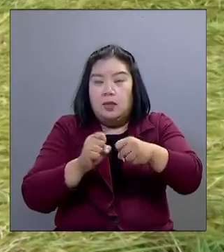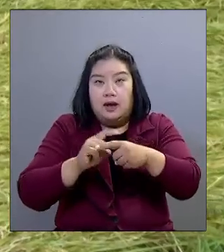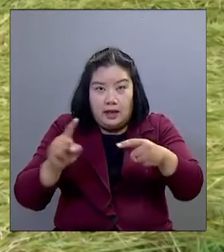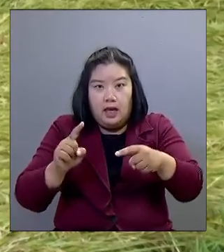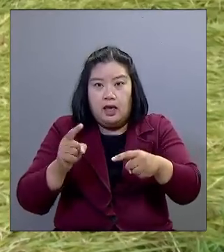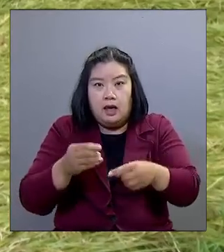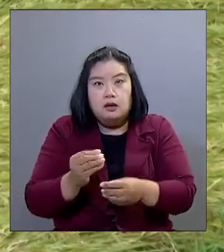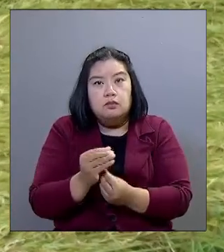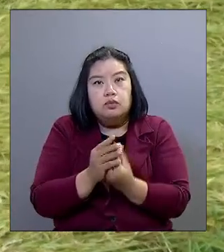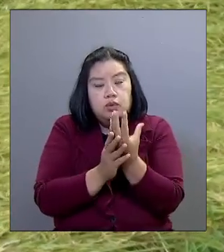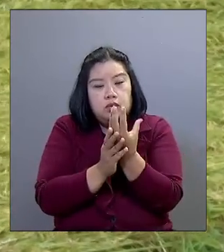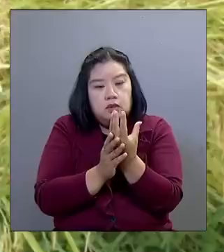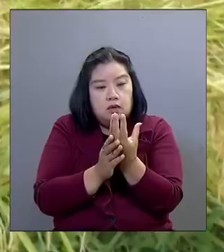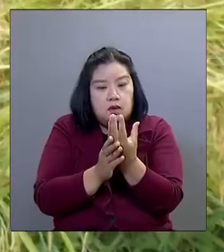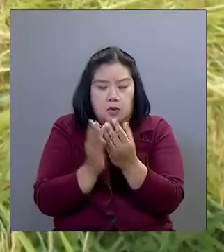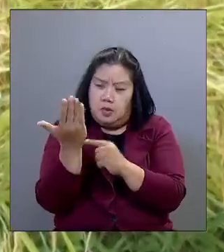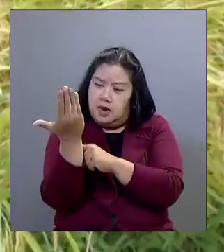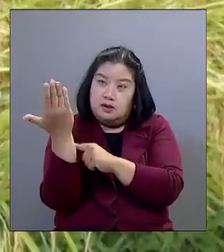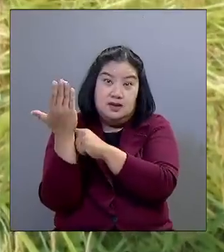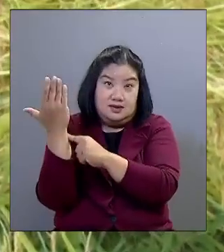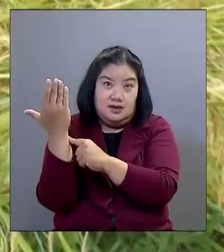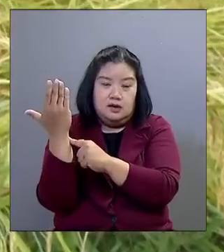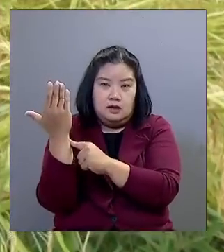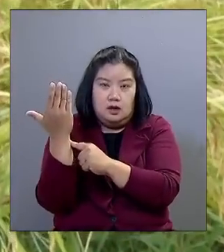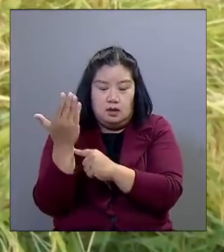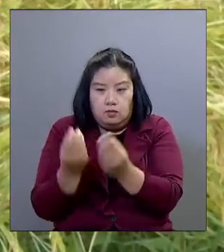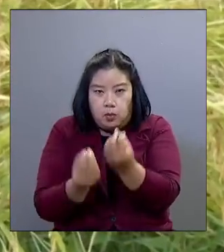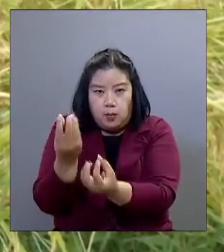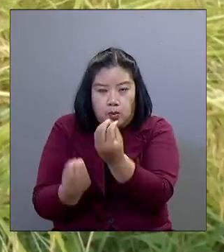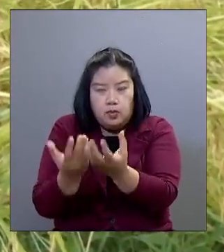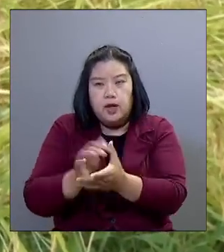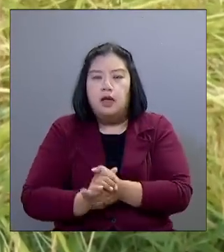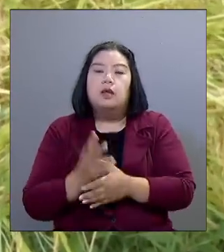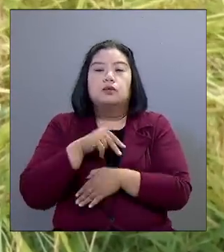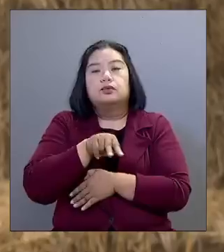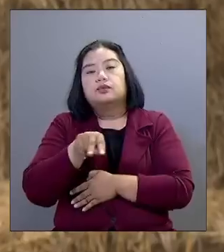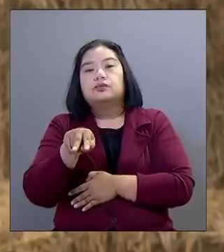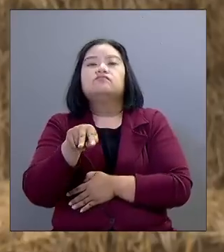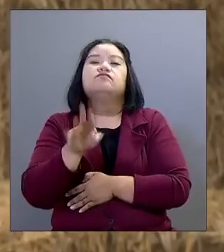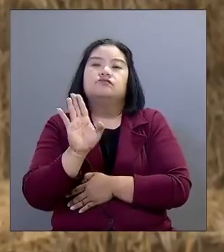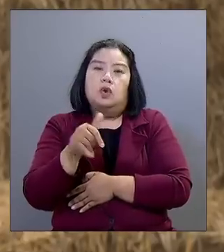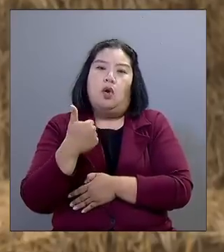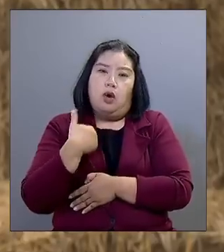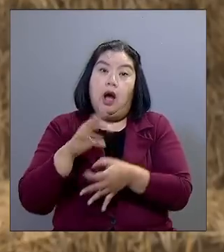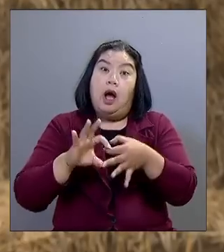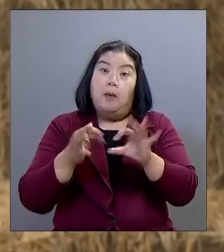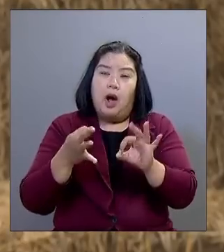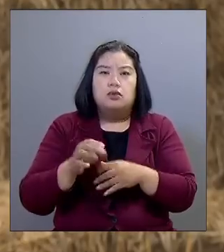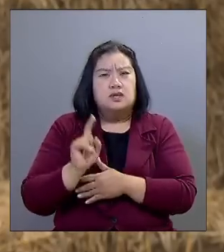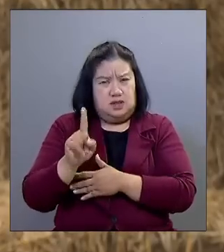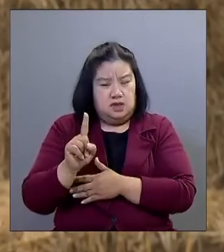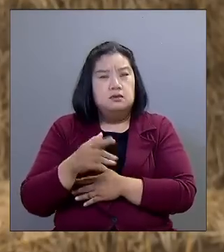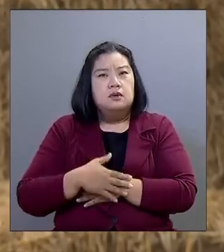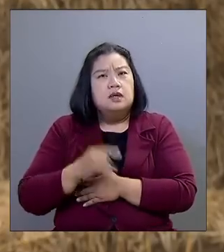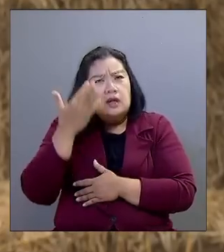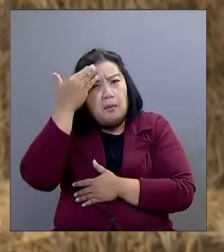ที่เหลืออยู่ค่อนข้างที่จะสูงมากซึ่งพอเราได้ลงพื้นที่จริงแล้วเรามองว่าที่เขาเผาทิ้งอะไม่ใช่ฟางข้าวนะแต่มัน